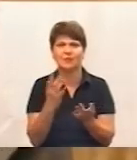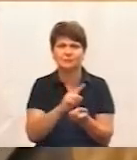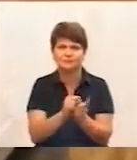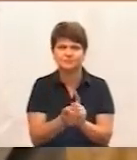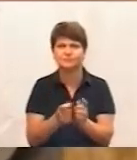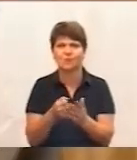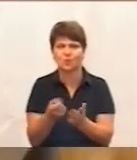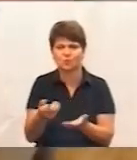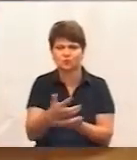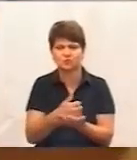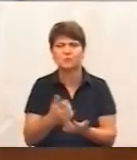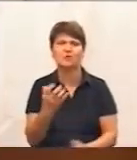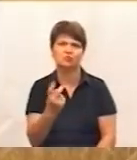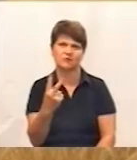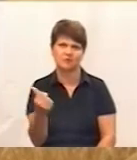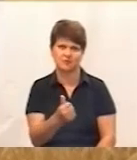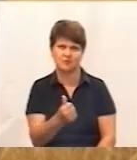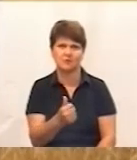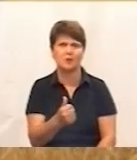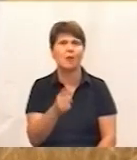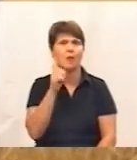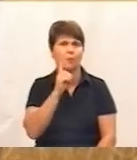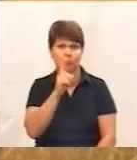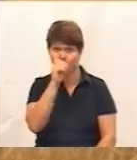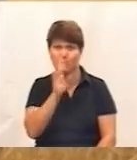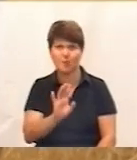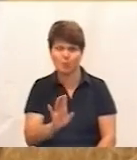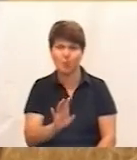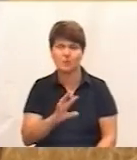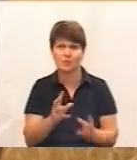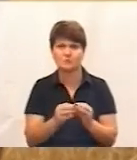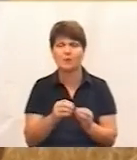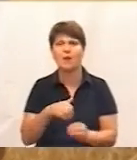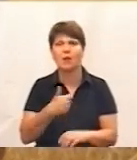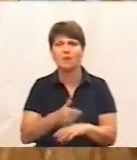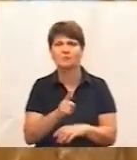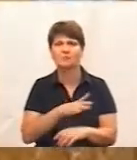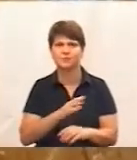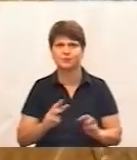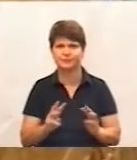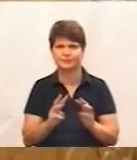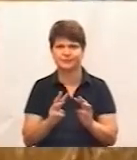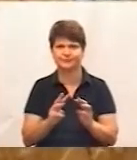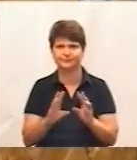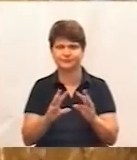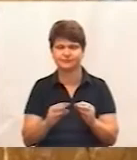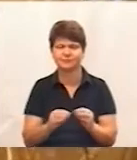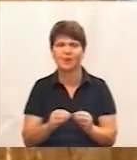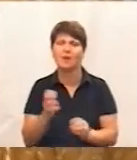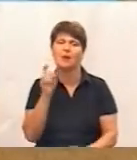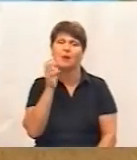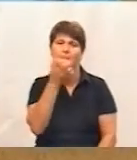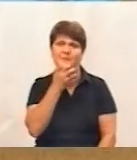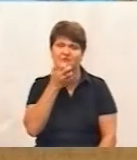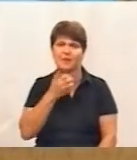жниву. Ну, ще 2 неділі потягне. Налив непоганий, саме основне, щоб її не запалило. У південних районах області вже